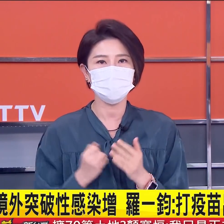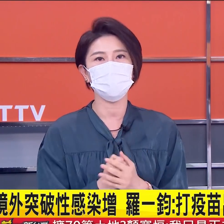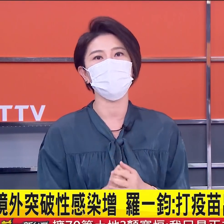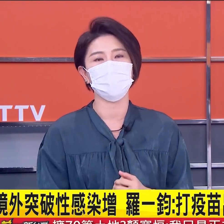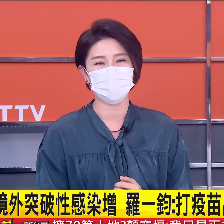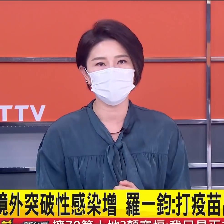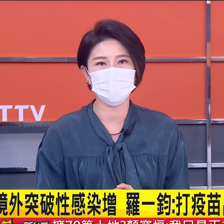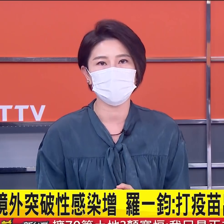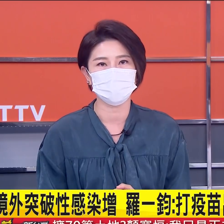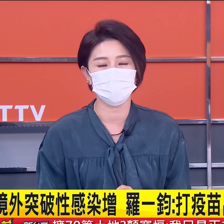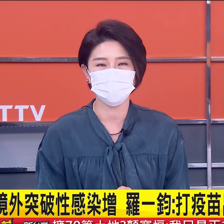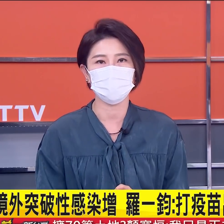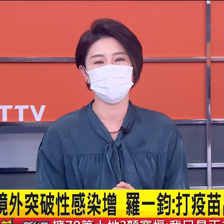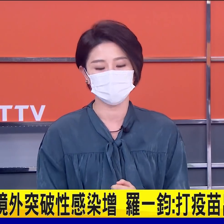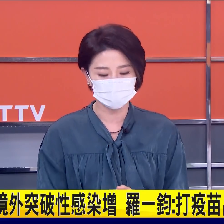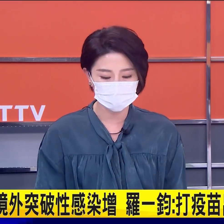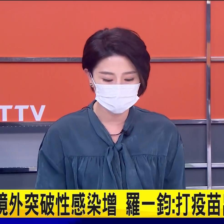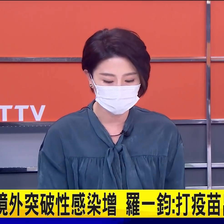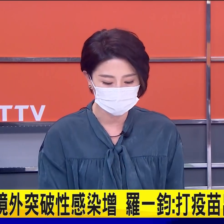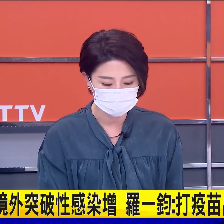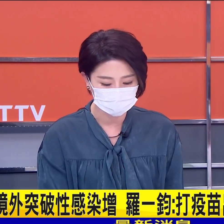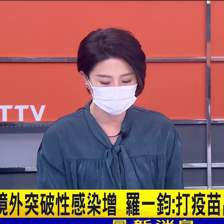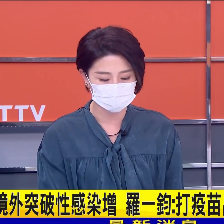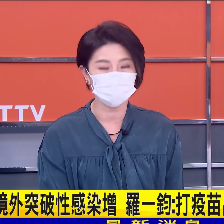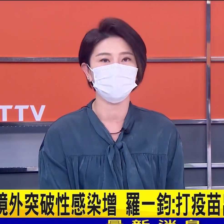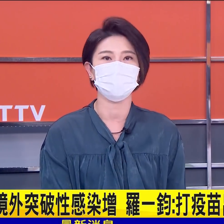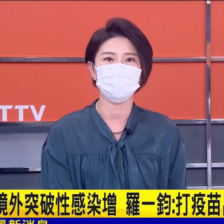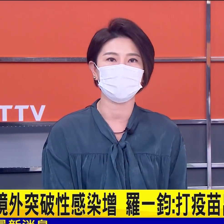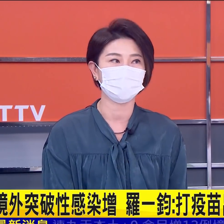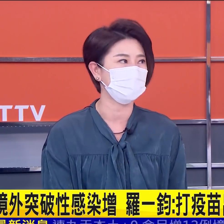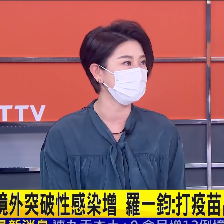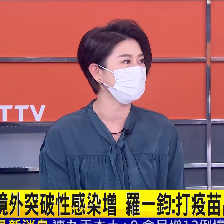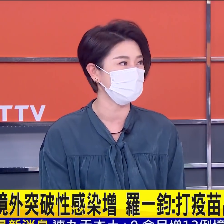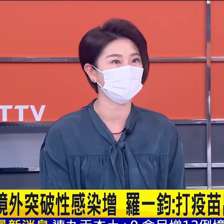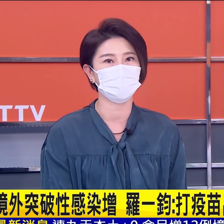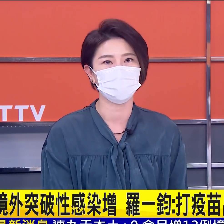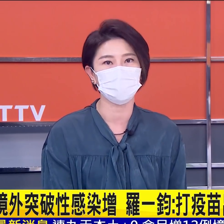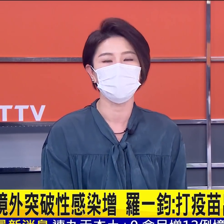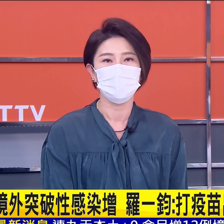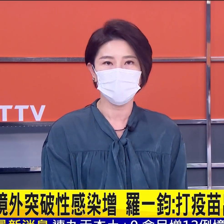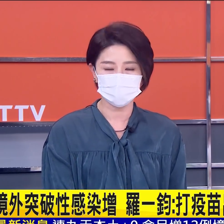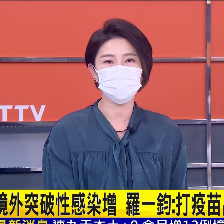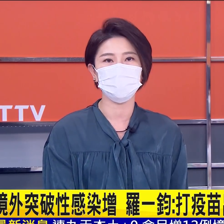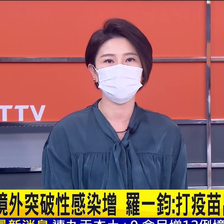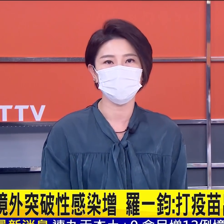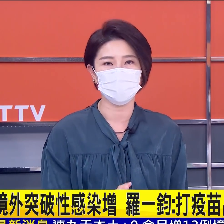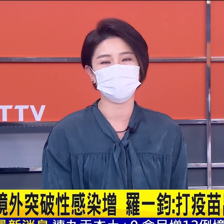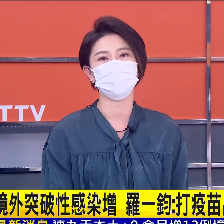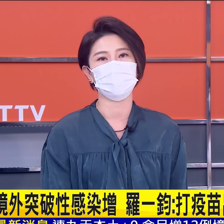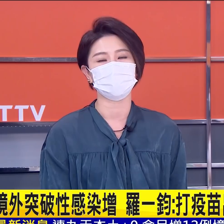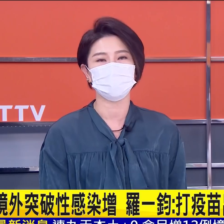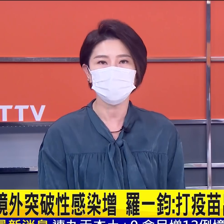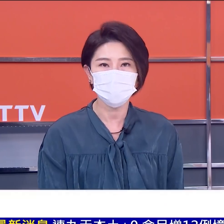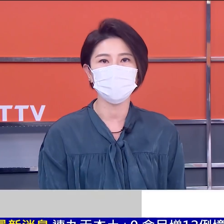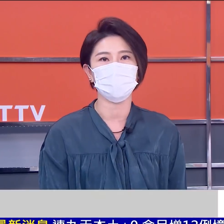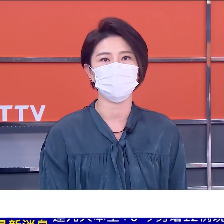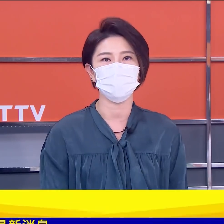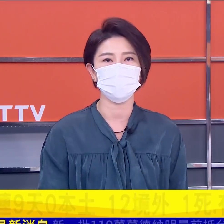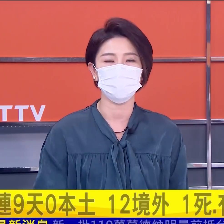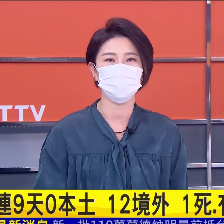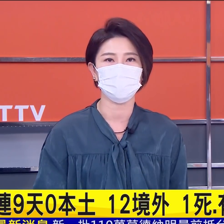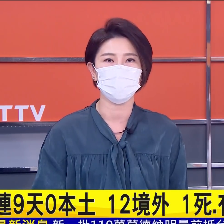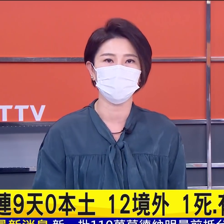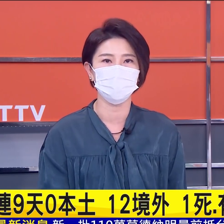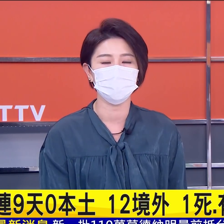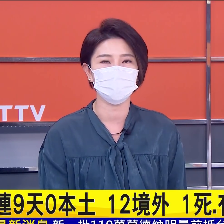论。今天我们还是加零说坦白的，我已经有点记不起来到底是第8天还是第9天了哈。好消息是我们还是加零。那另外一个好